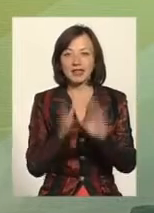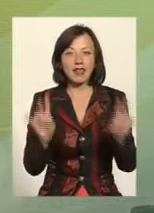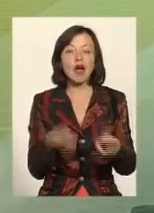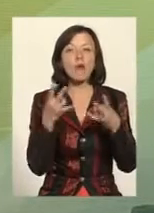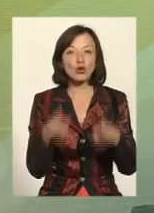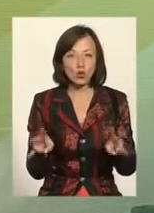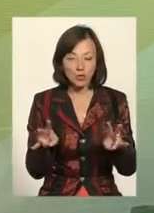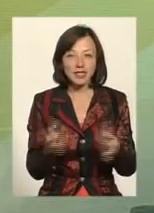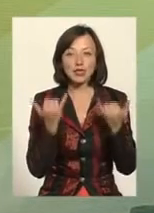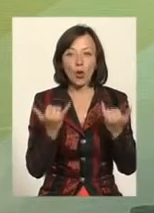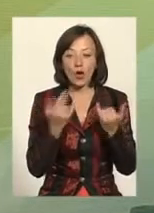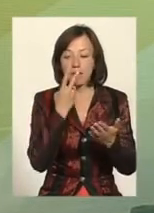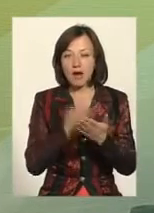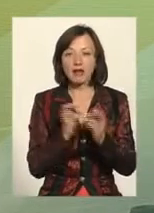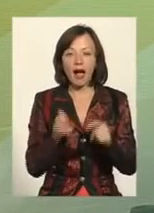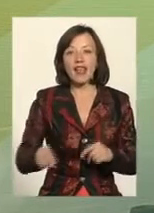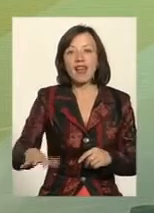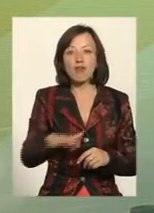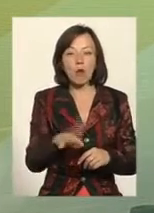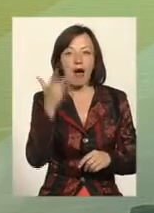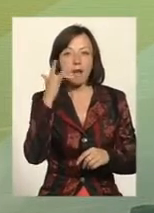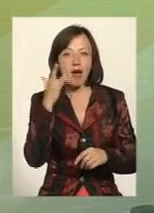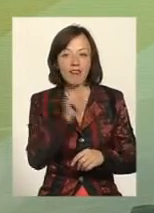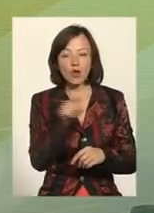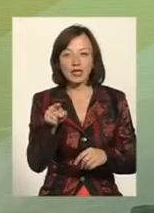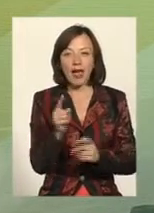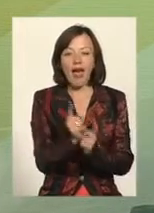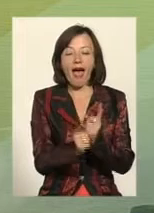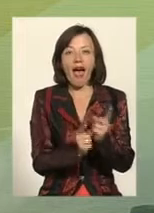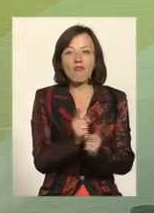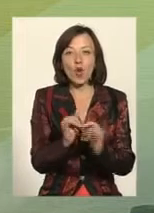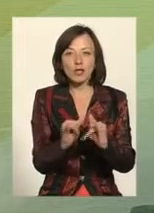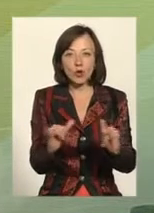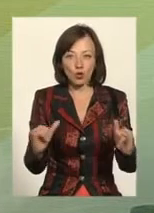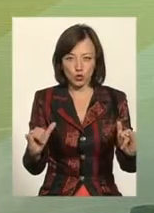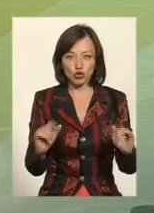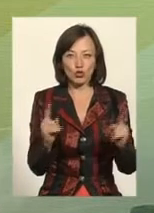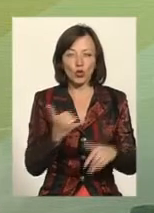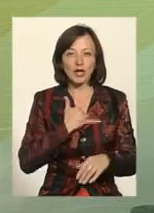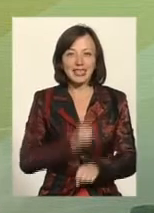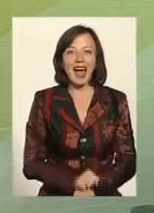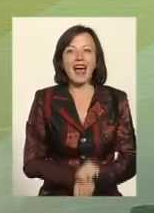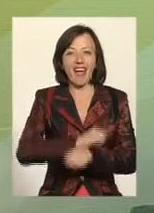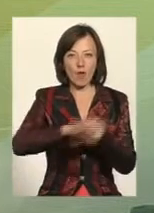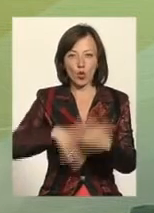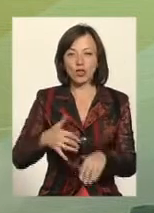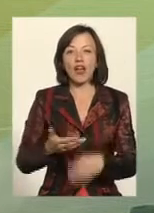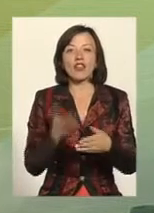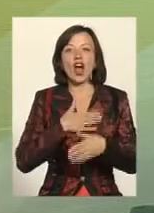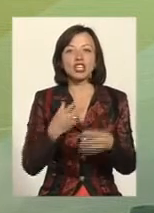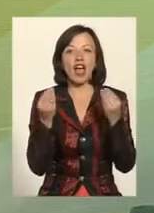потрібні. Сьогодні ми бачимо, як Європа, Америка, вони еволюціонують, рухаються. Чому в нас революції? Тому що наші